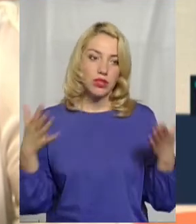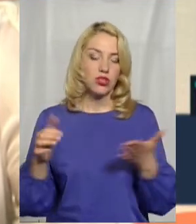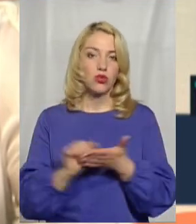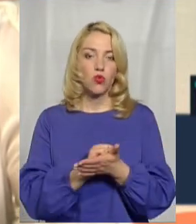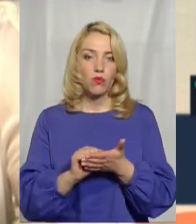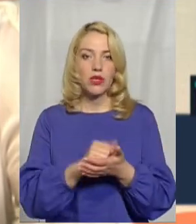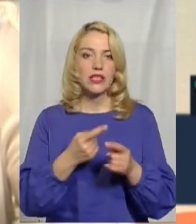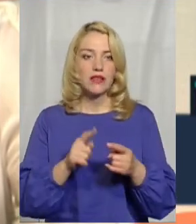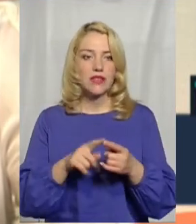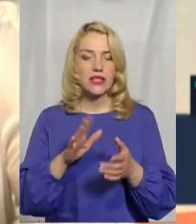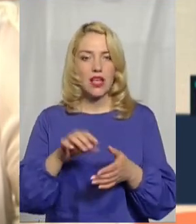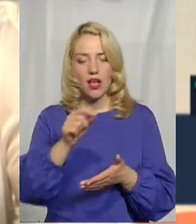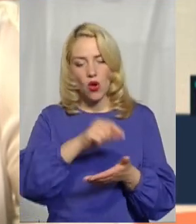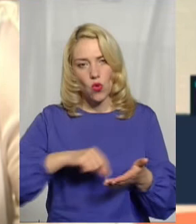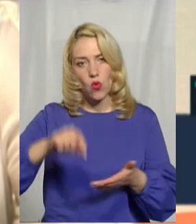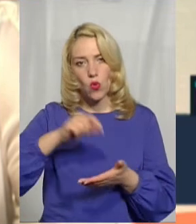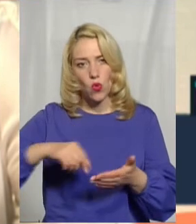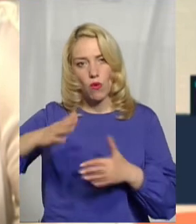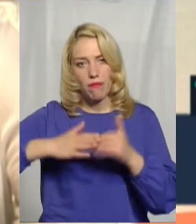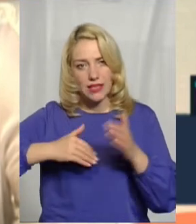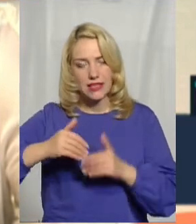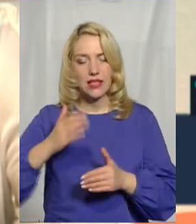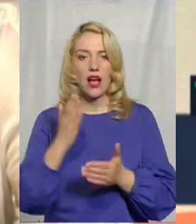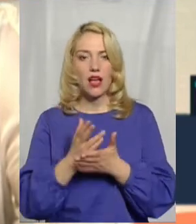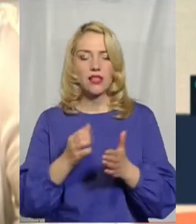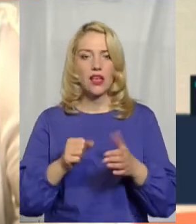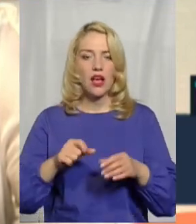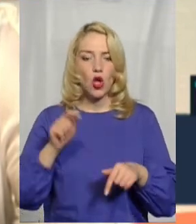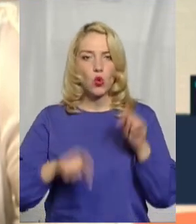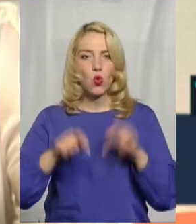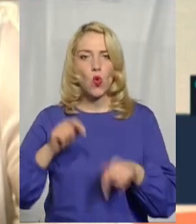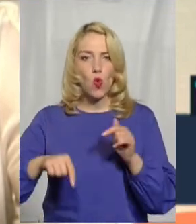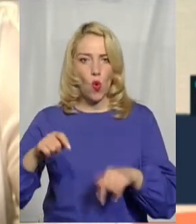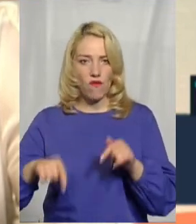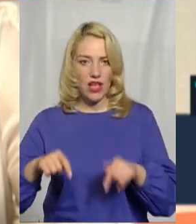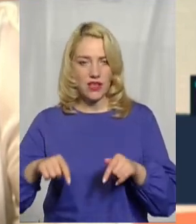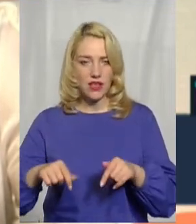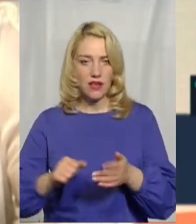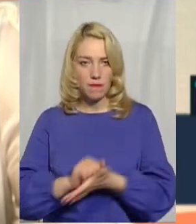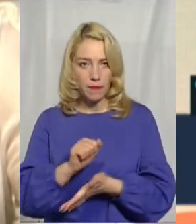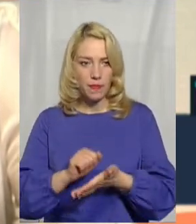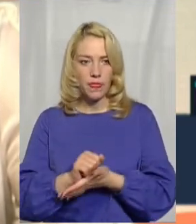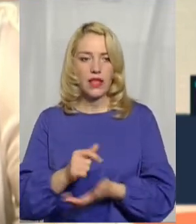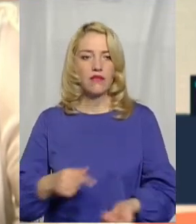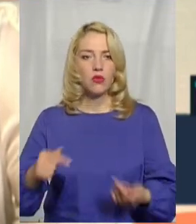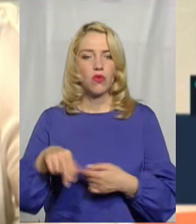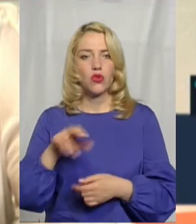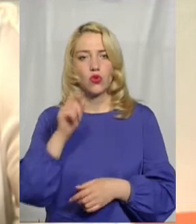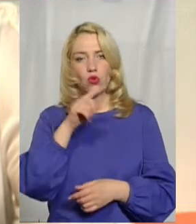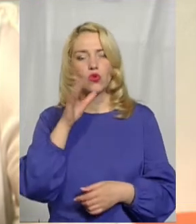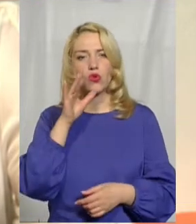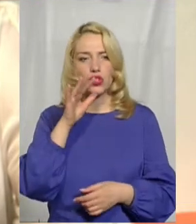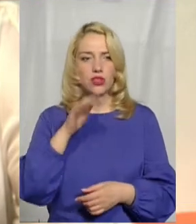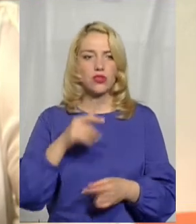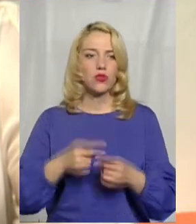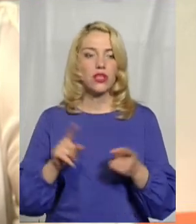є документи і рукописні, є і документи, друковані на друкарських машинках, відповідно до того часу, час та